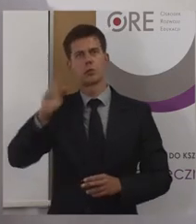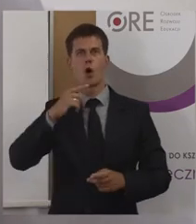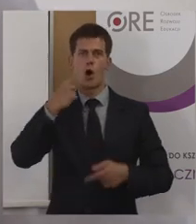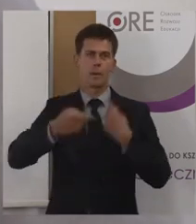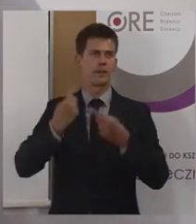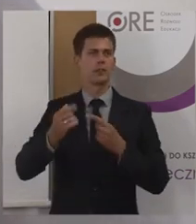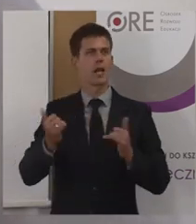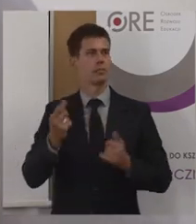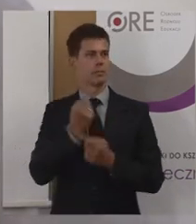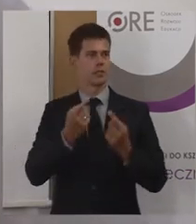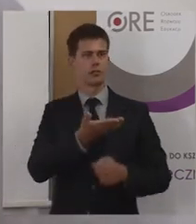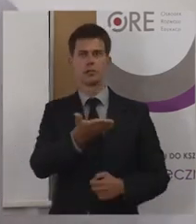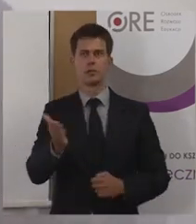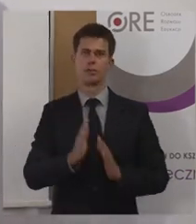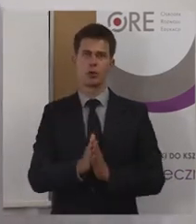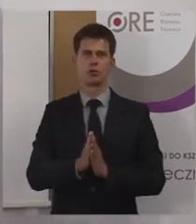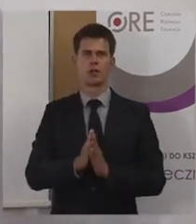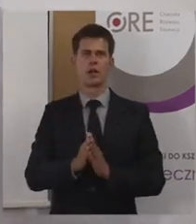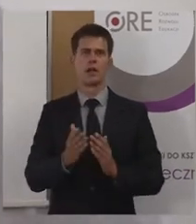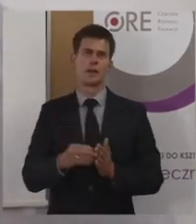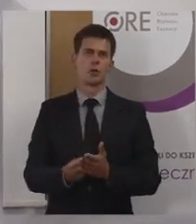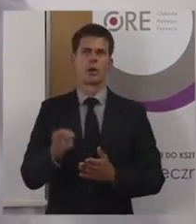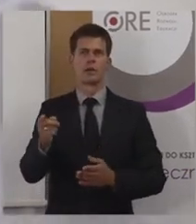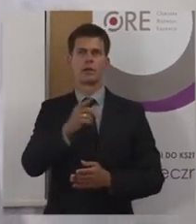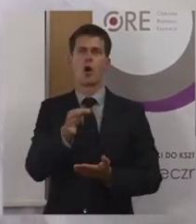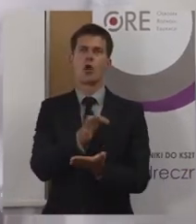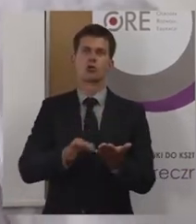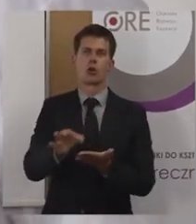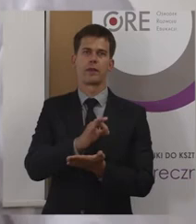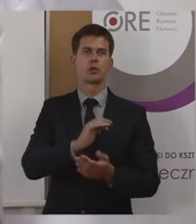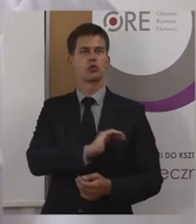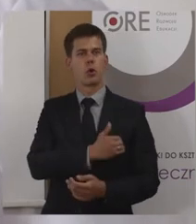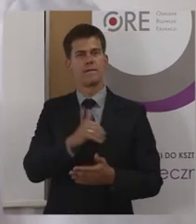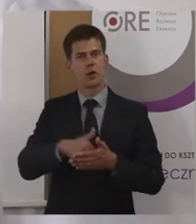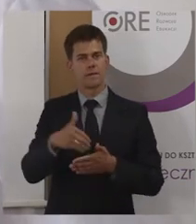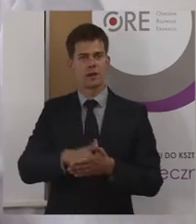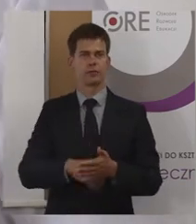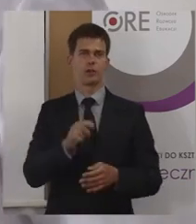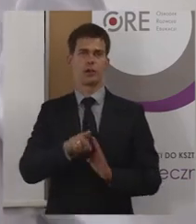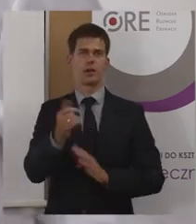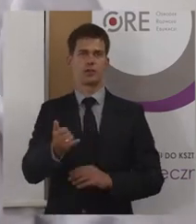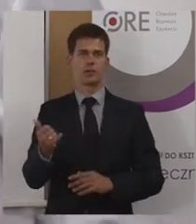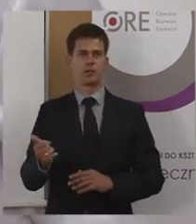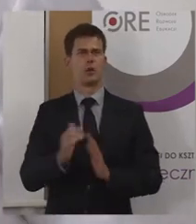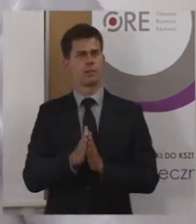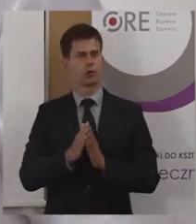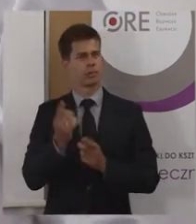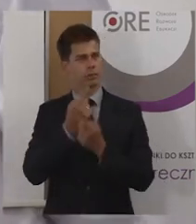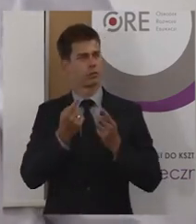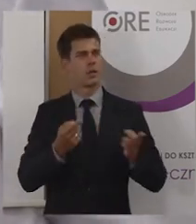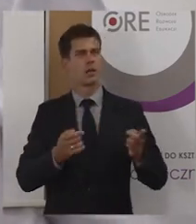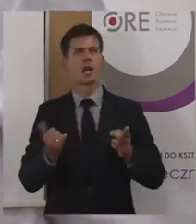to spojrzeć. Państwa z ośrodków szkolno-wychowawczych, jak Państwo sobie to wyobrażają,